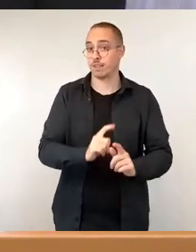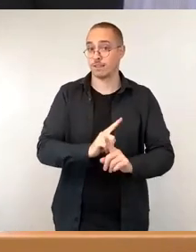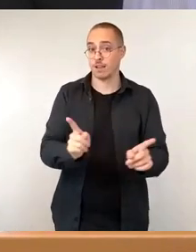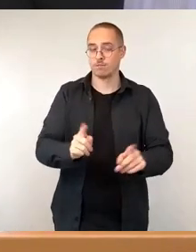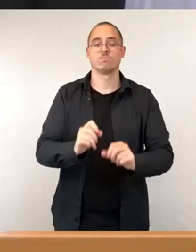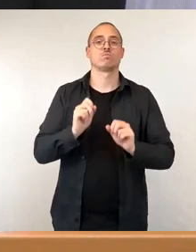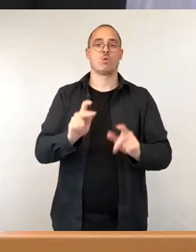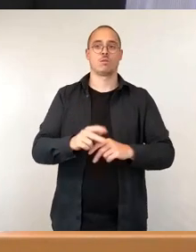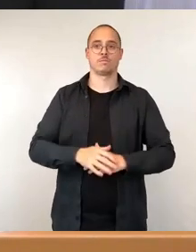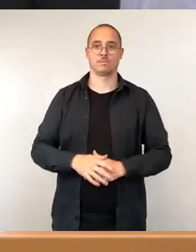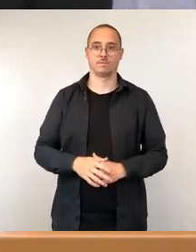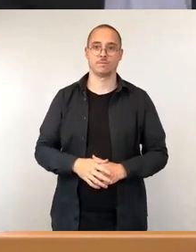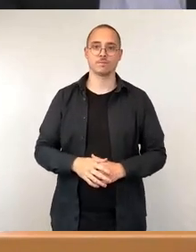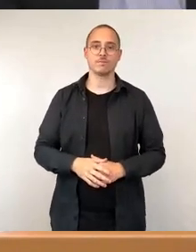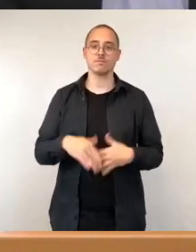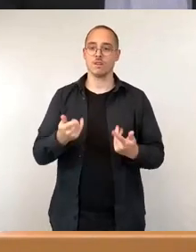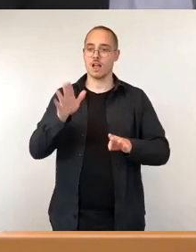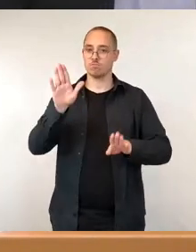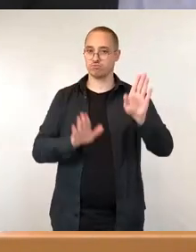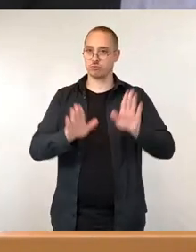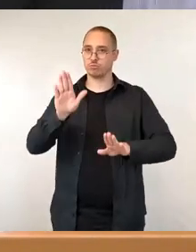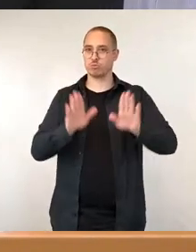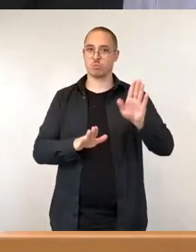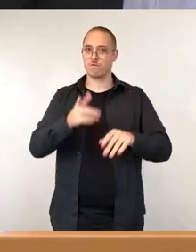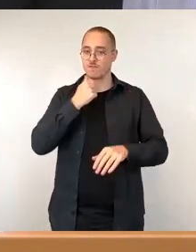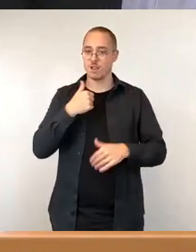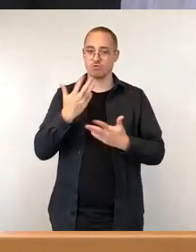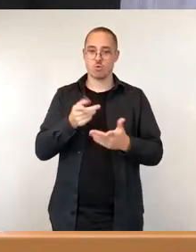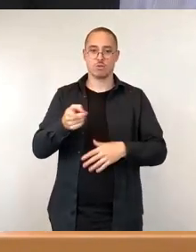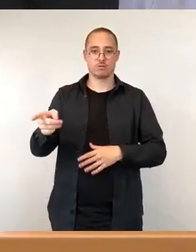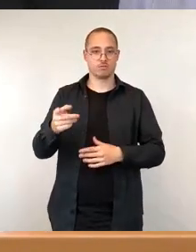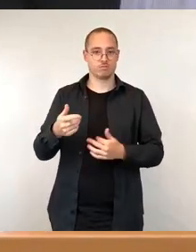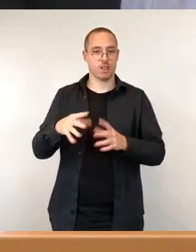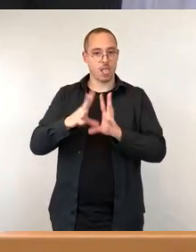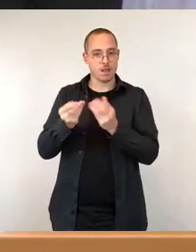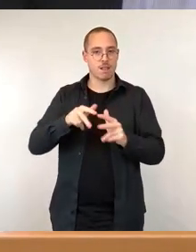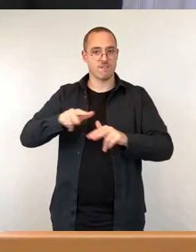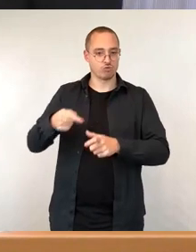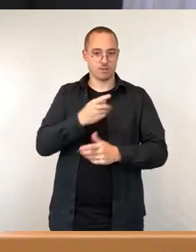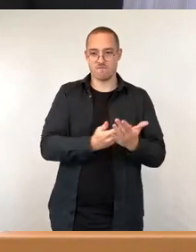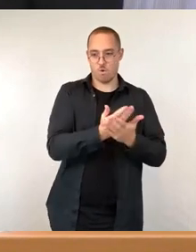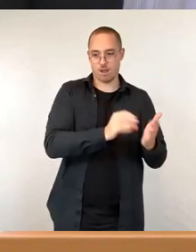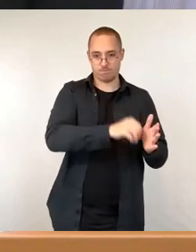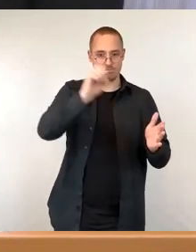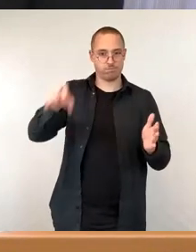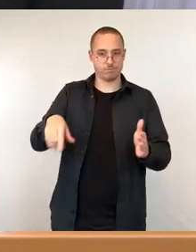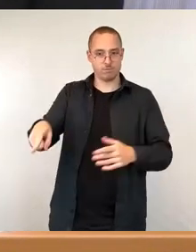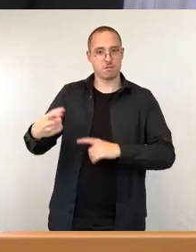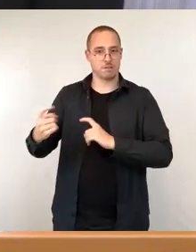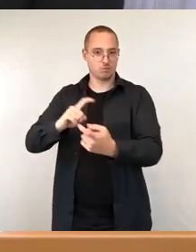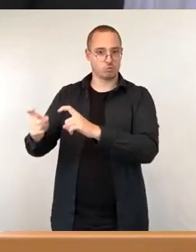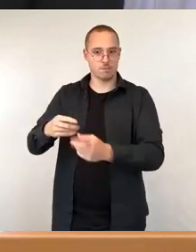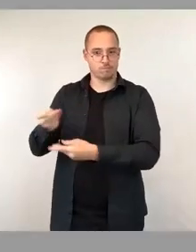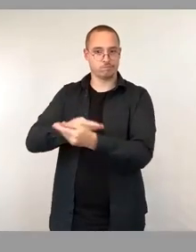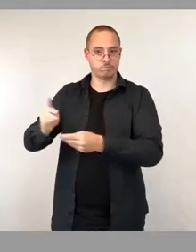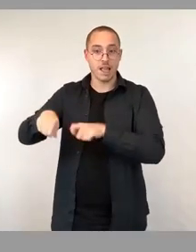ist er abzustimmen. Wer für die Verweisung der Vorlage in den AV ist, den bitte